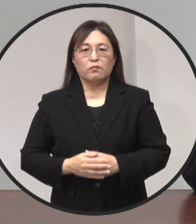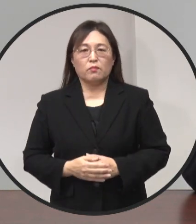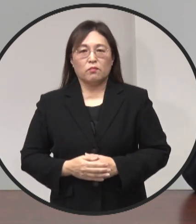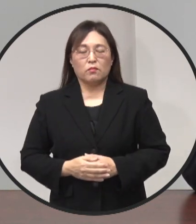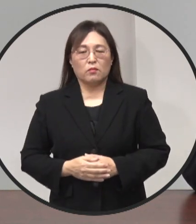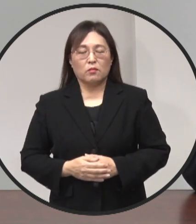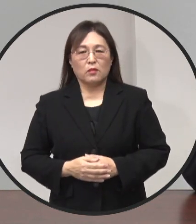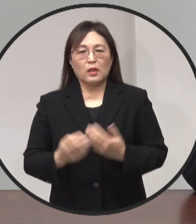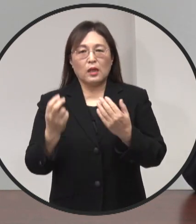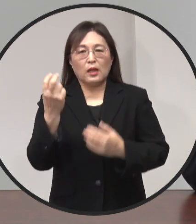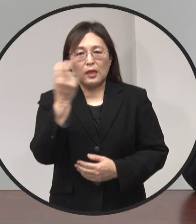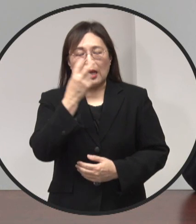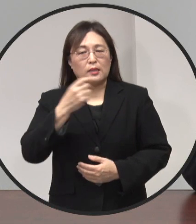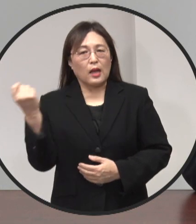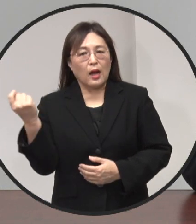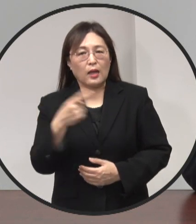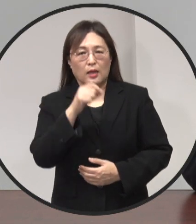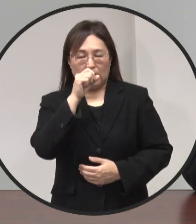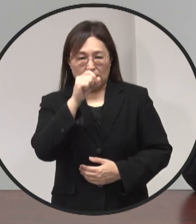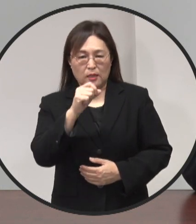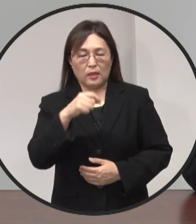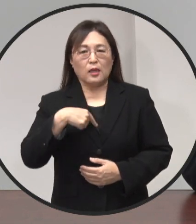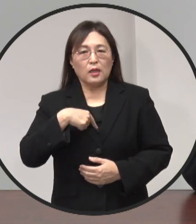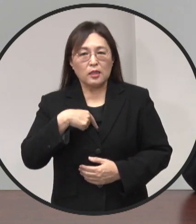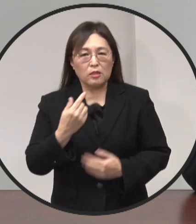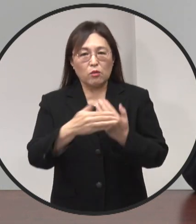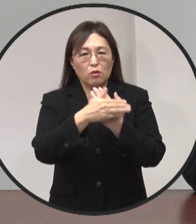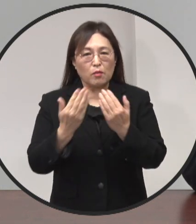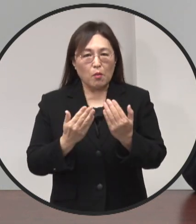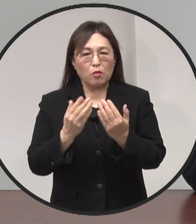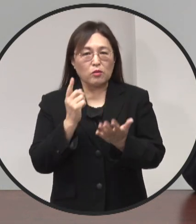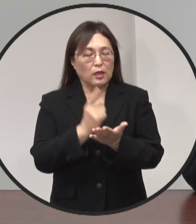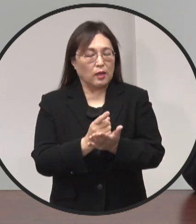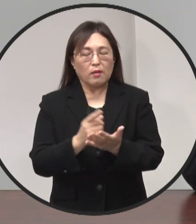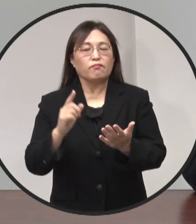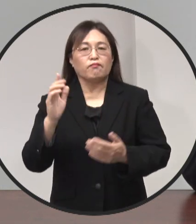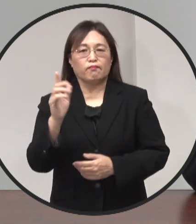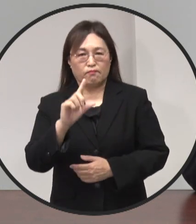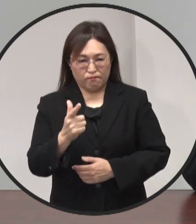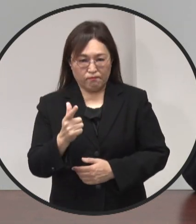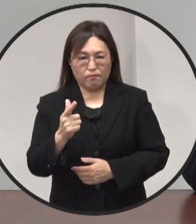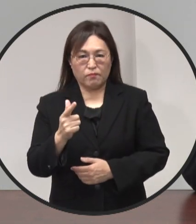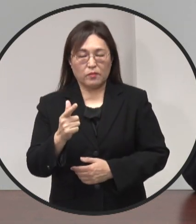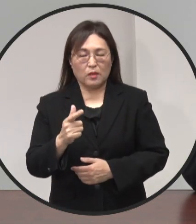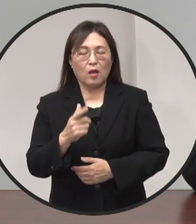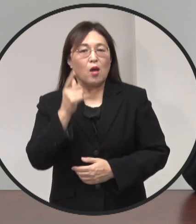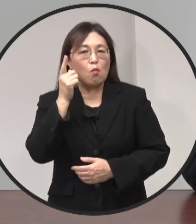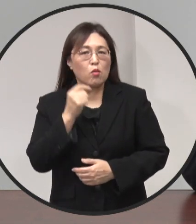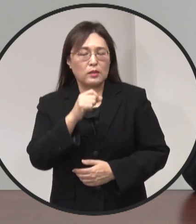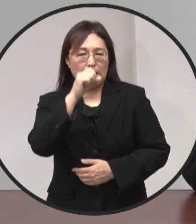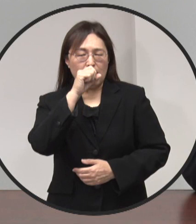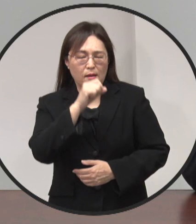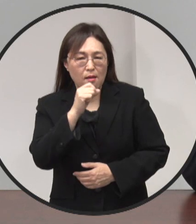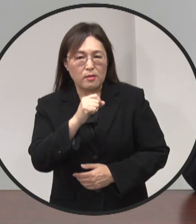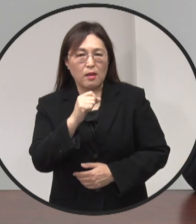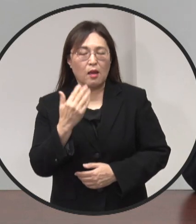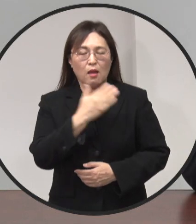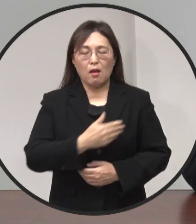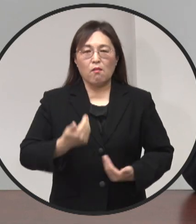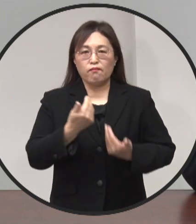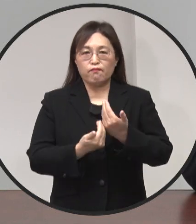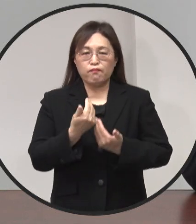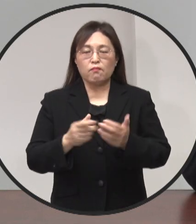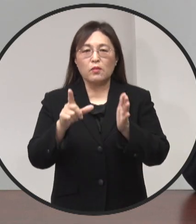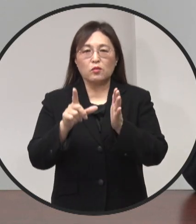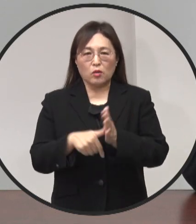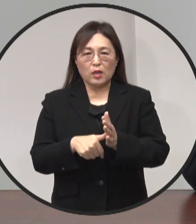早く検査を受けることはご自分のためだけではありません風邪症状など体調が悪いときは